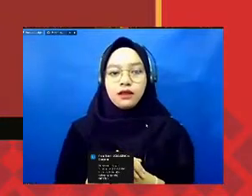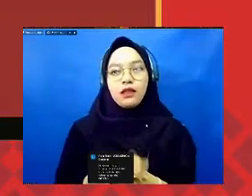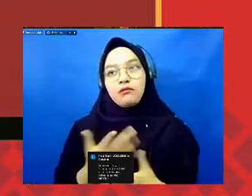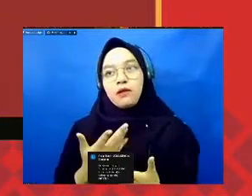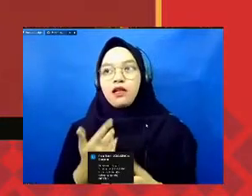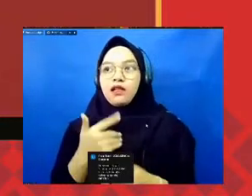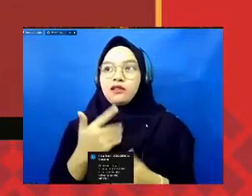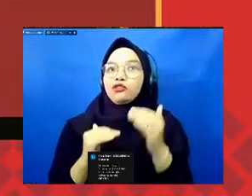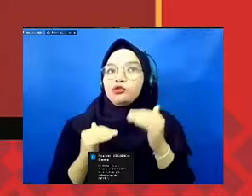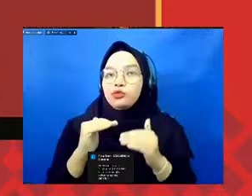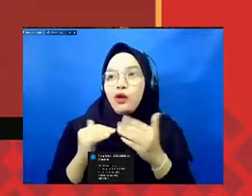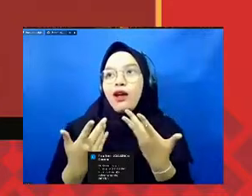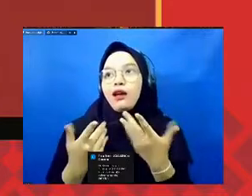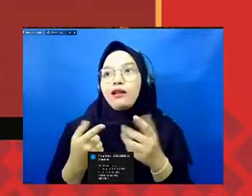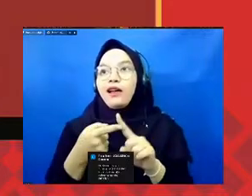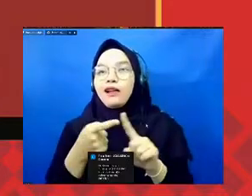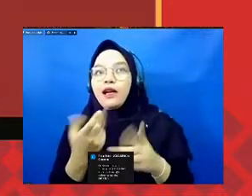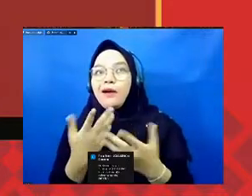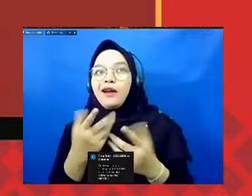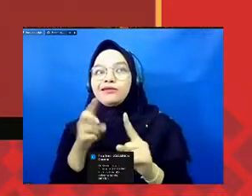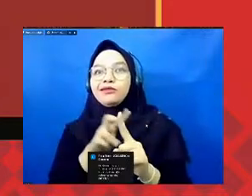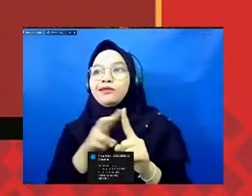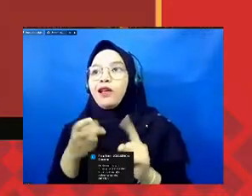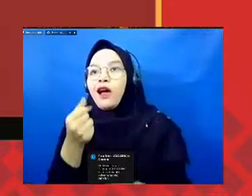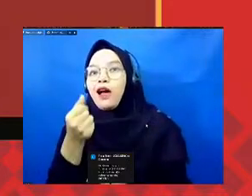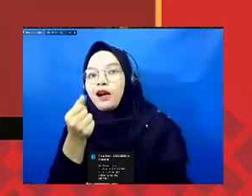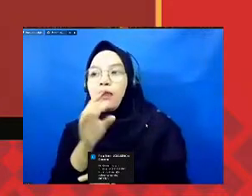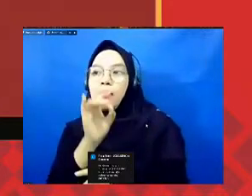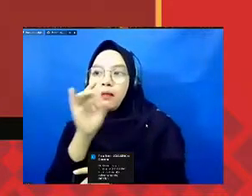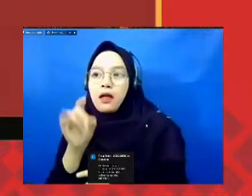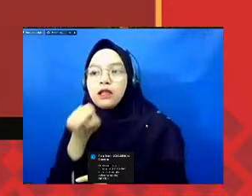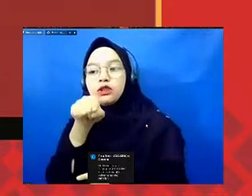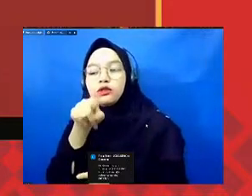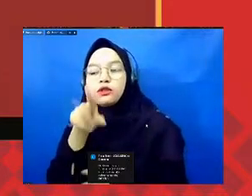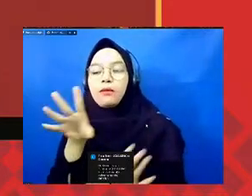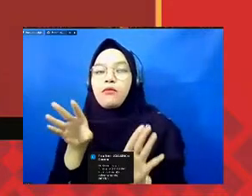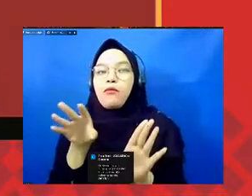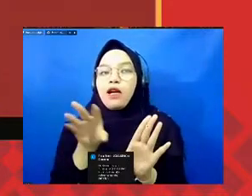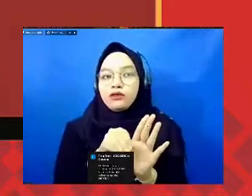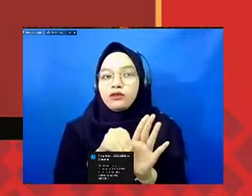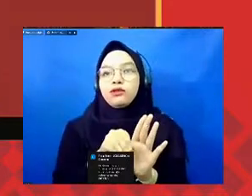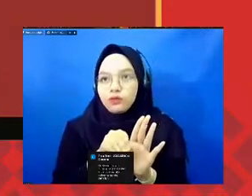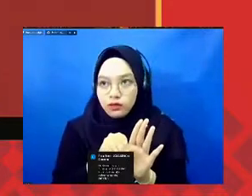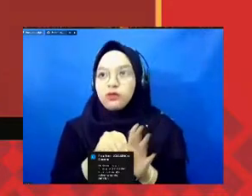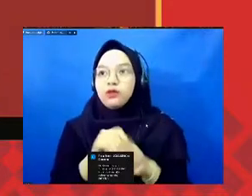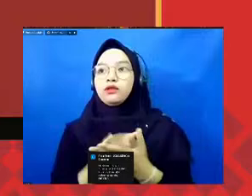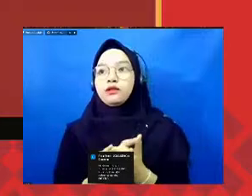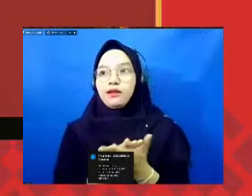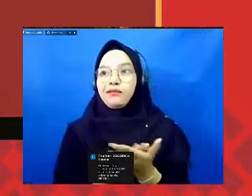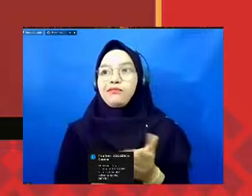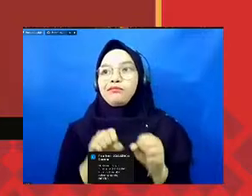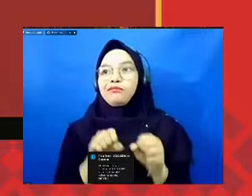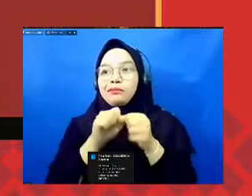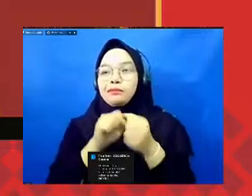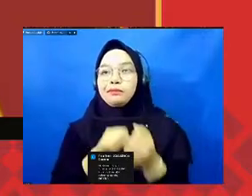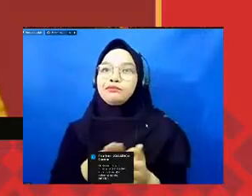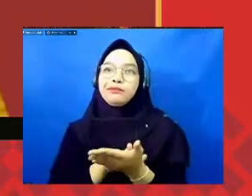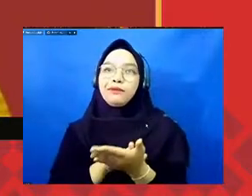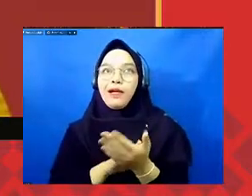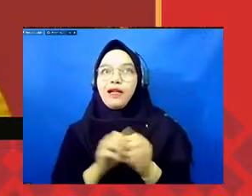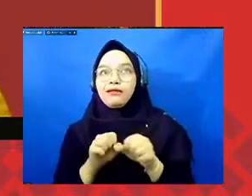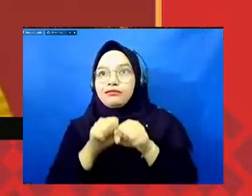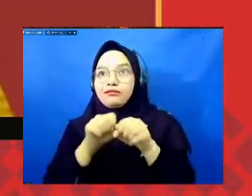price. Ini semua berhubungan dengan service delivery, bagaimana semua bisa akses